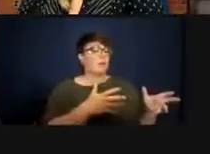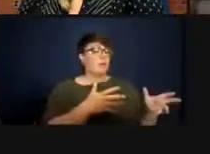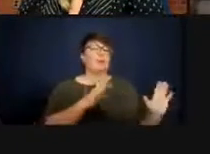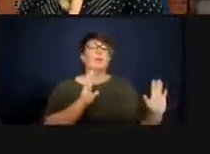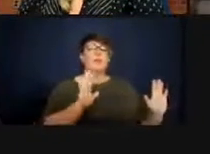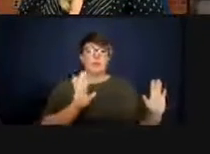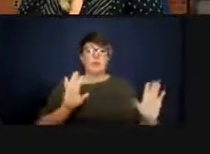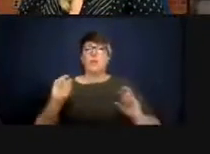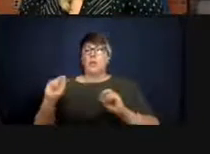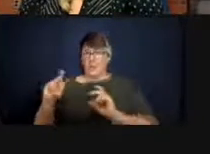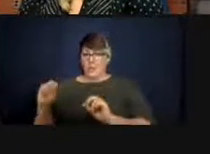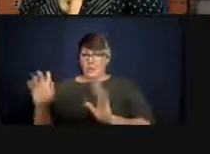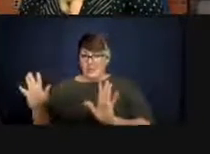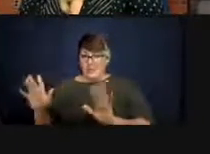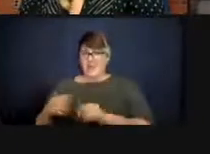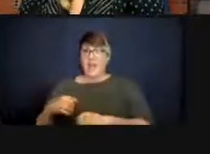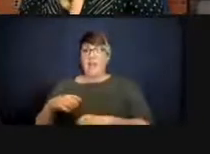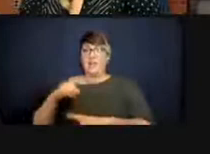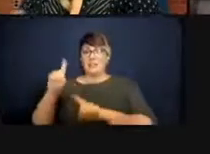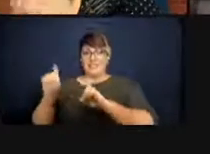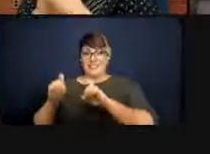Tushapiga kura kuhusu kipengee hiki